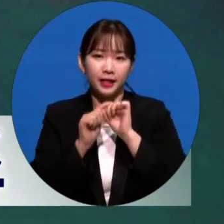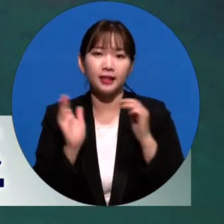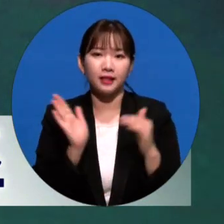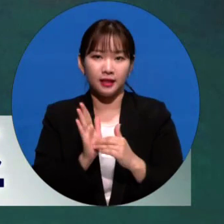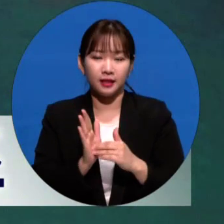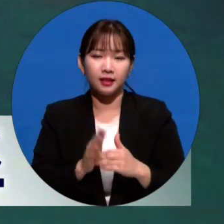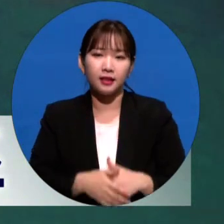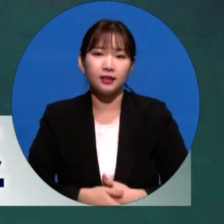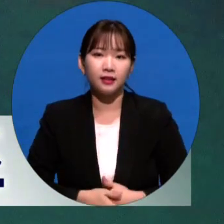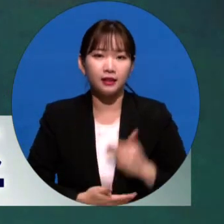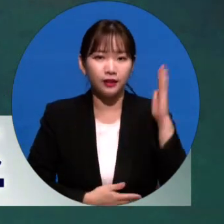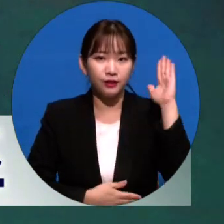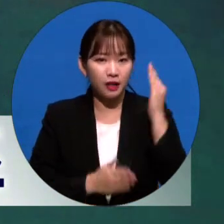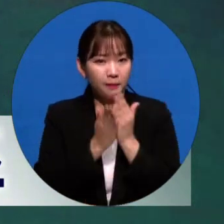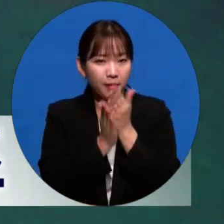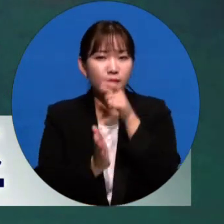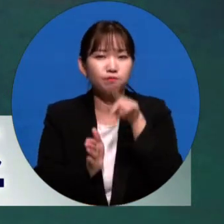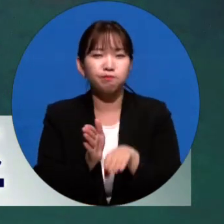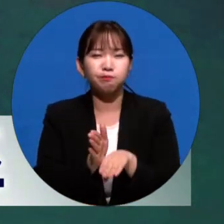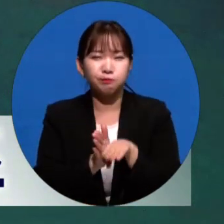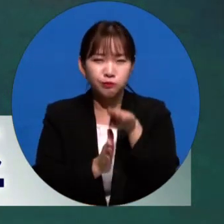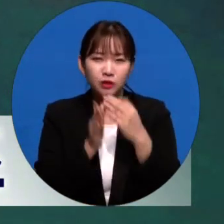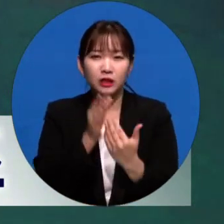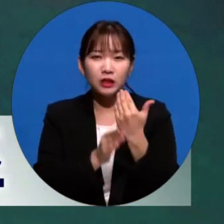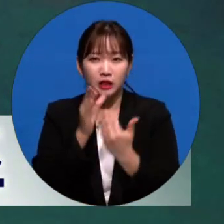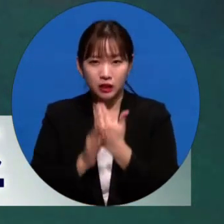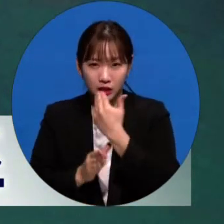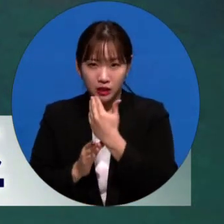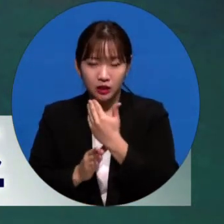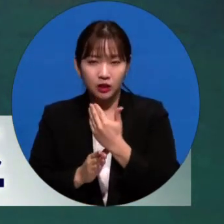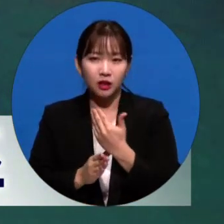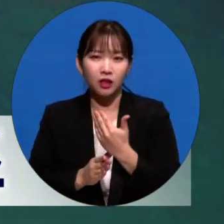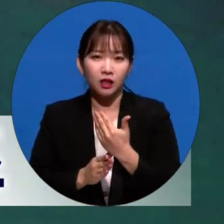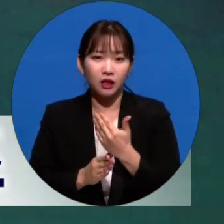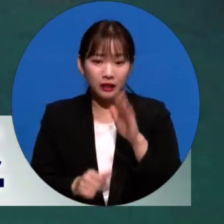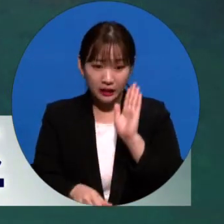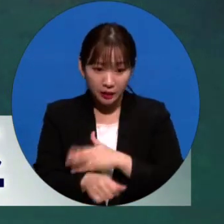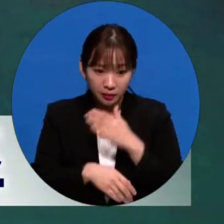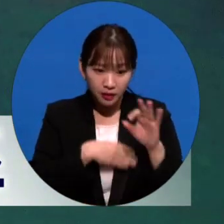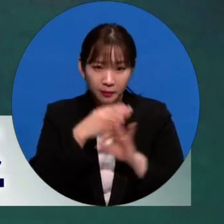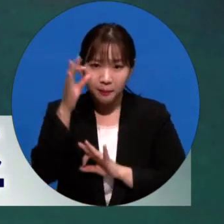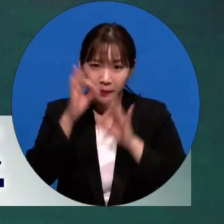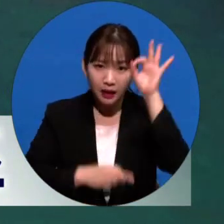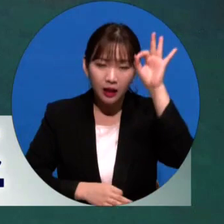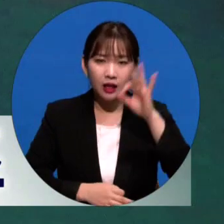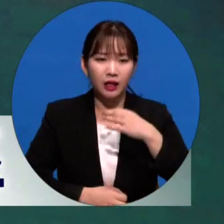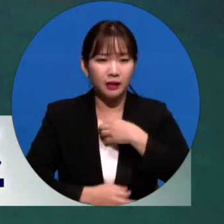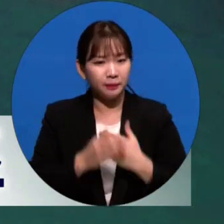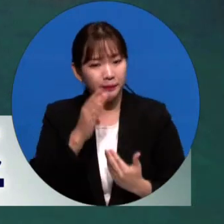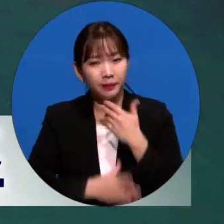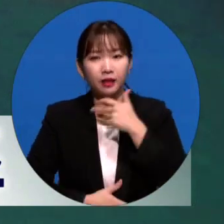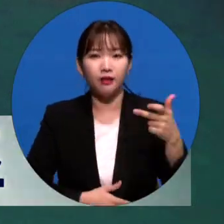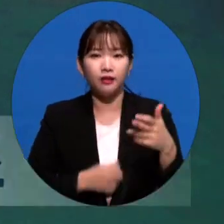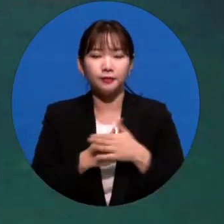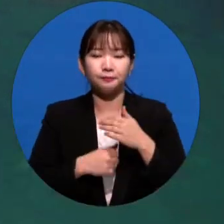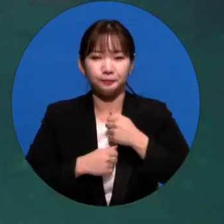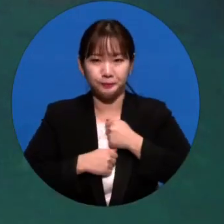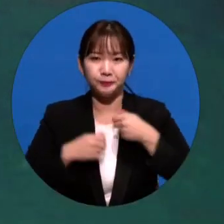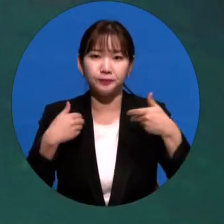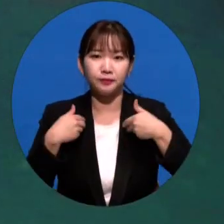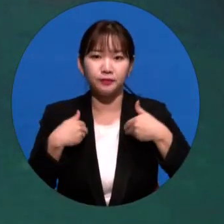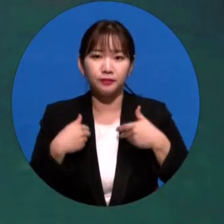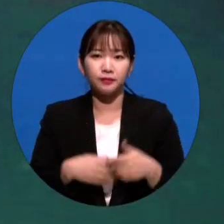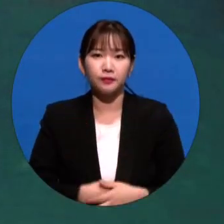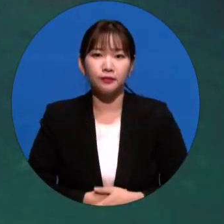구조됐습니다. 최근 선박 침수 사고가 잇따르고 있는데 자칫 대형 사고로 이어질 수 있어 주의가 필요해 보입니다.